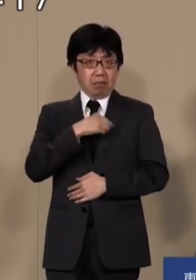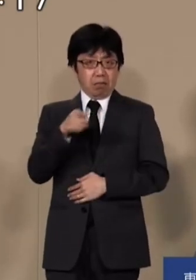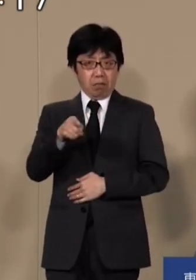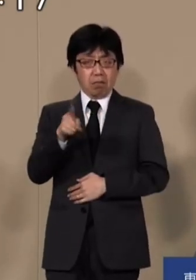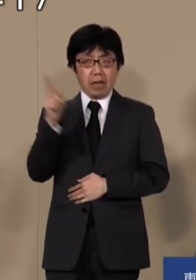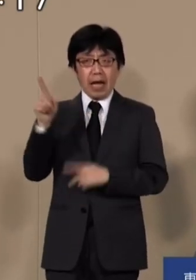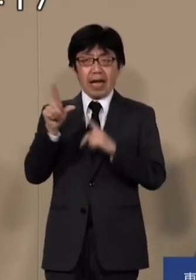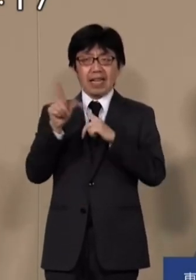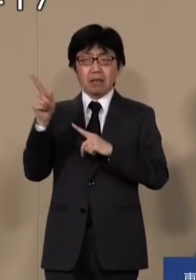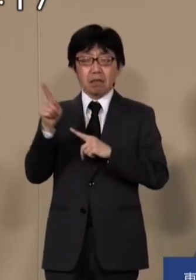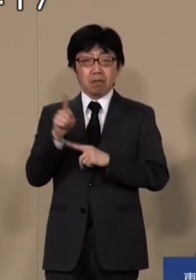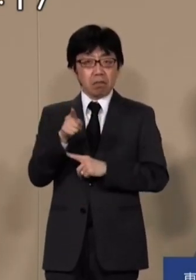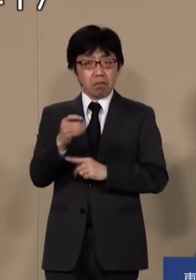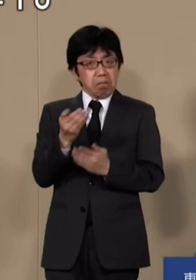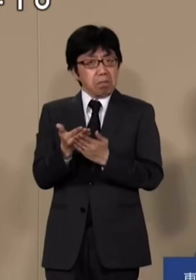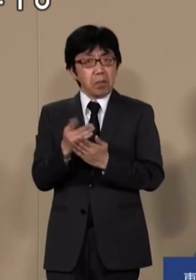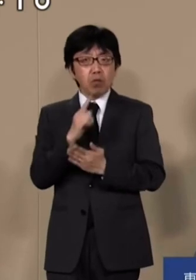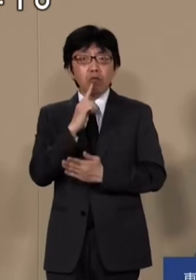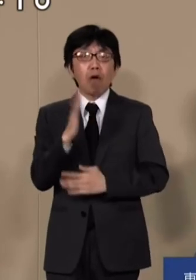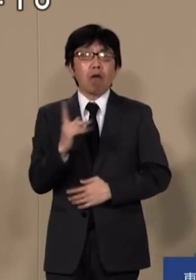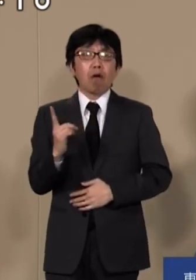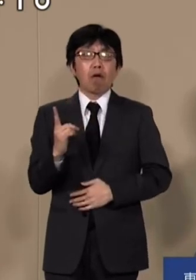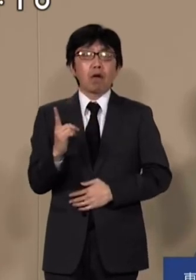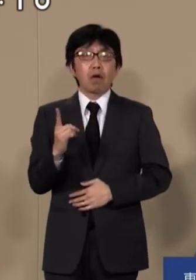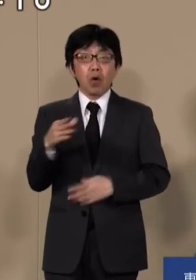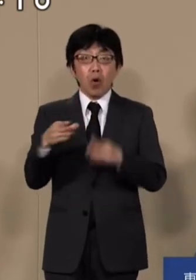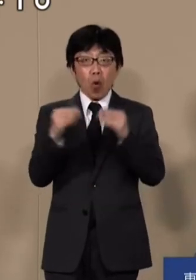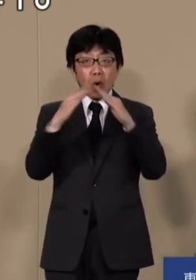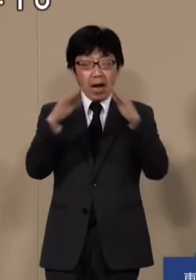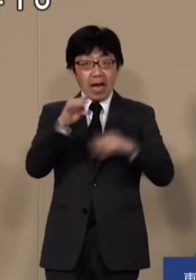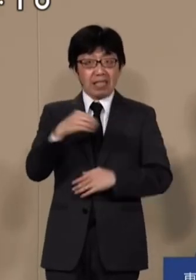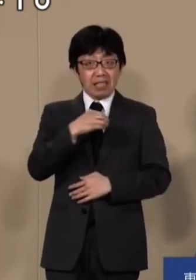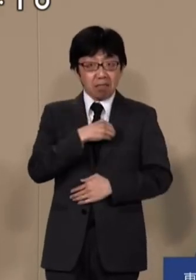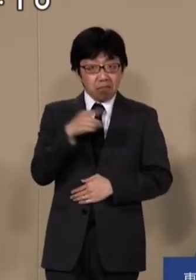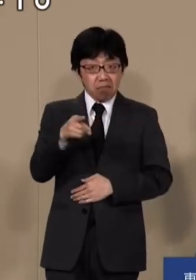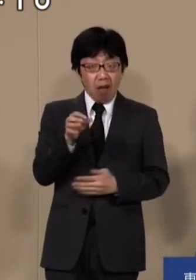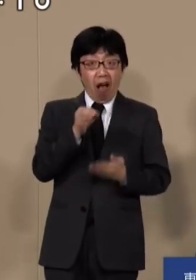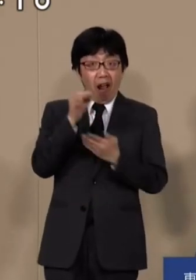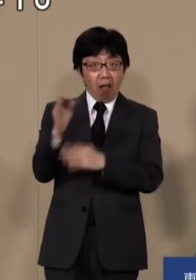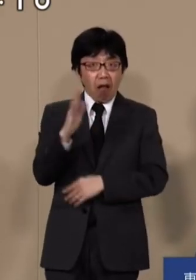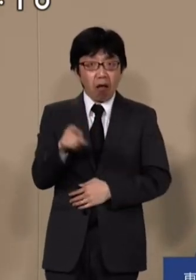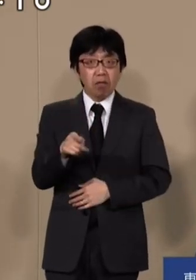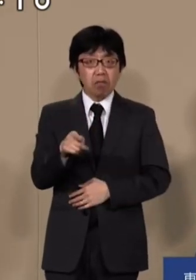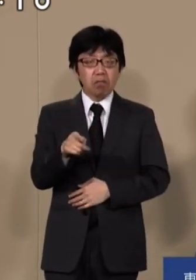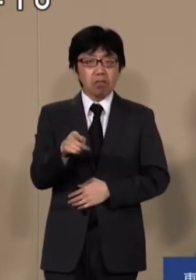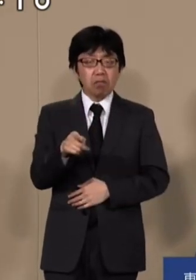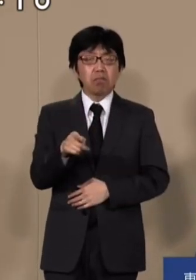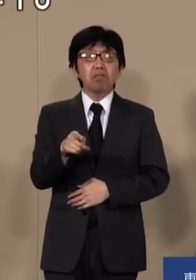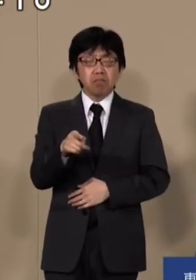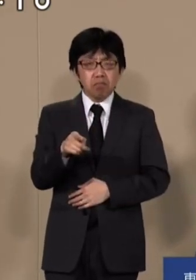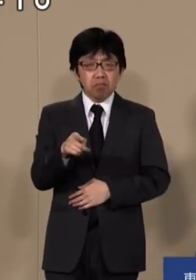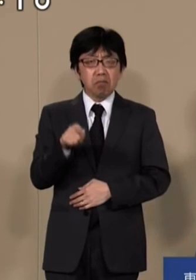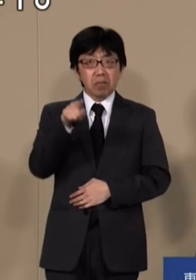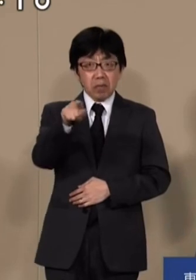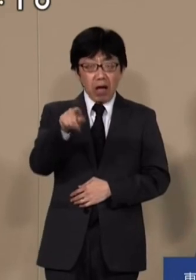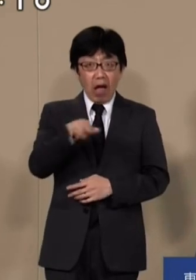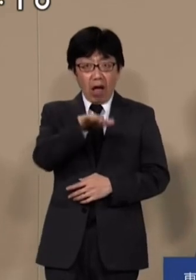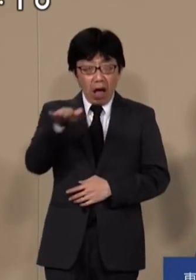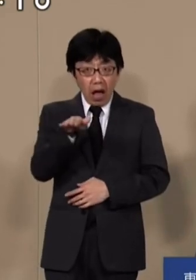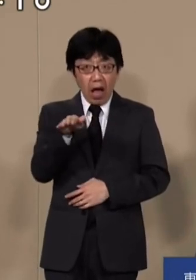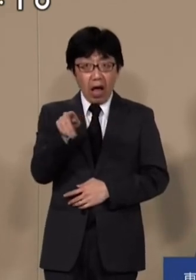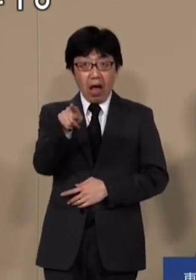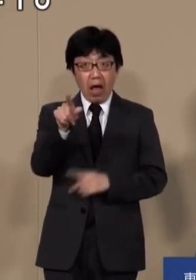はノーリアクションです国会議員すらも受信を支払っていないのにそれでもあなたはNHKに